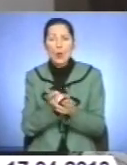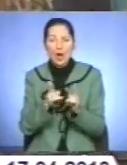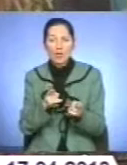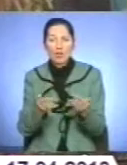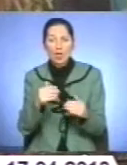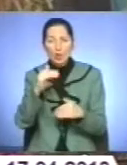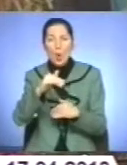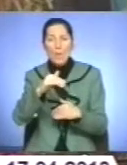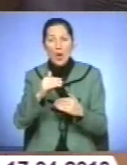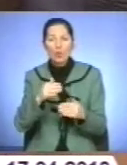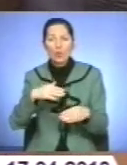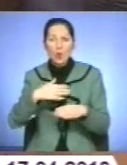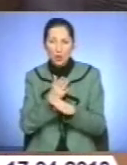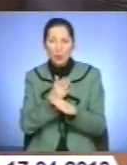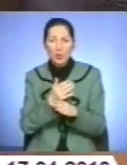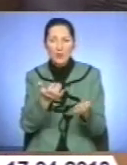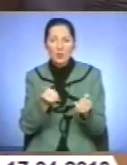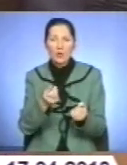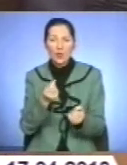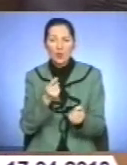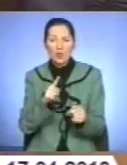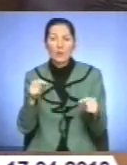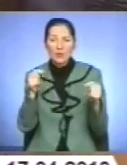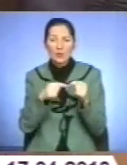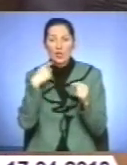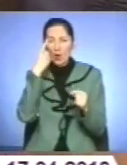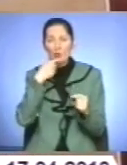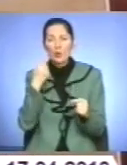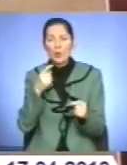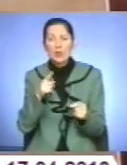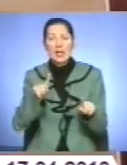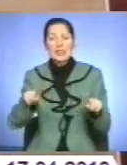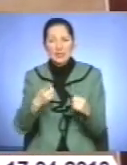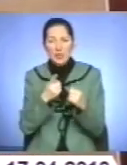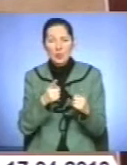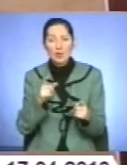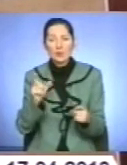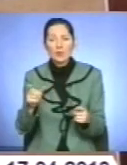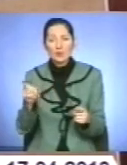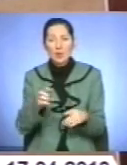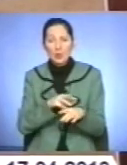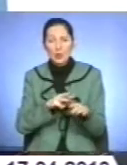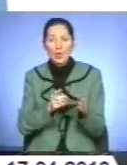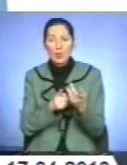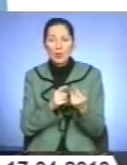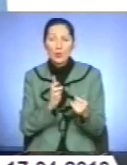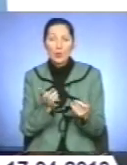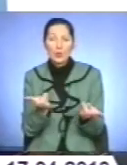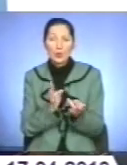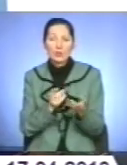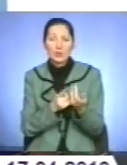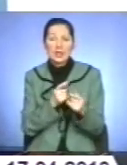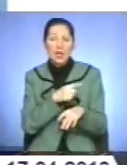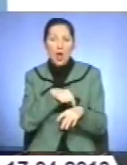забрав ті кошти. Аби встановити особу підозрюваного та затримати його, оперативникам знадобилося декілька годин. Під час